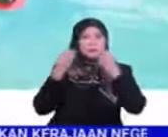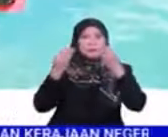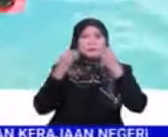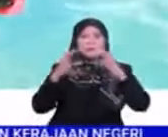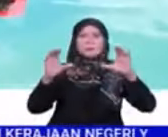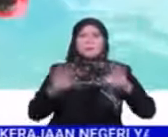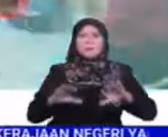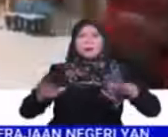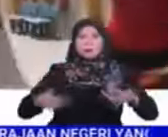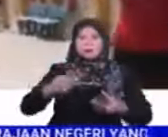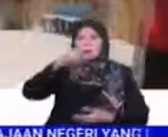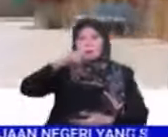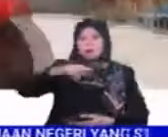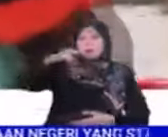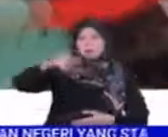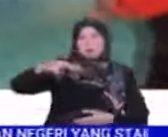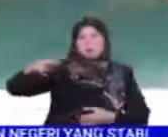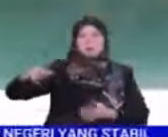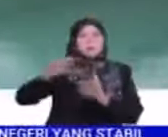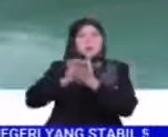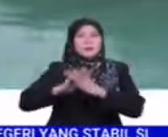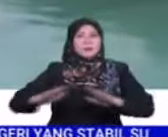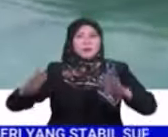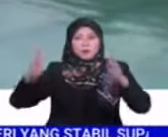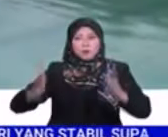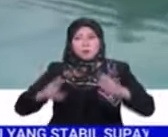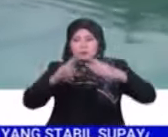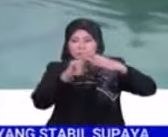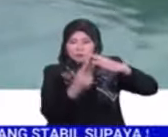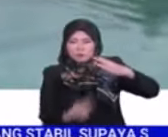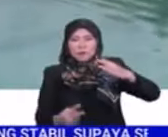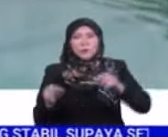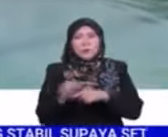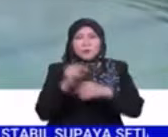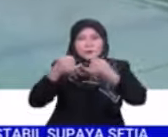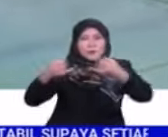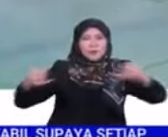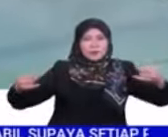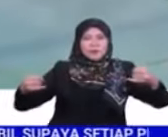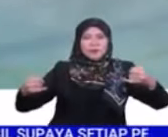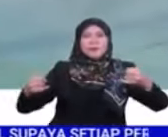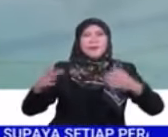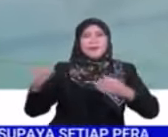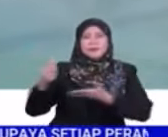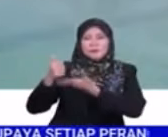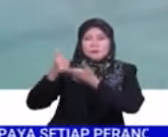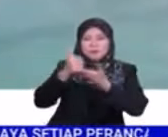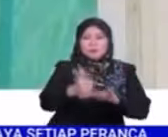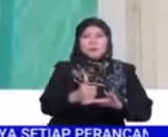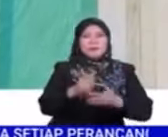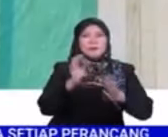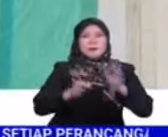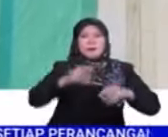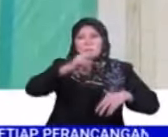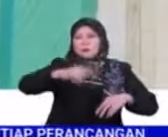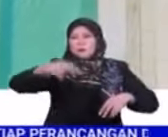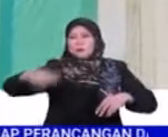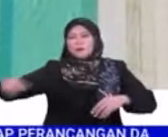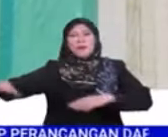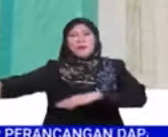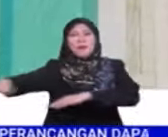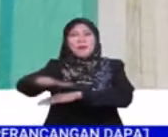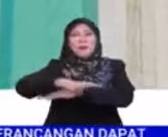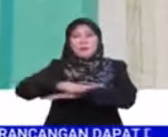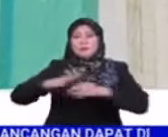kaedah apungan DI, cara untuk menyelamatkan mangsa yang lemas menggunakan tali dan kaedah mendapatkan bantuan sekiranya hanyut di laut